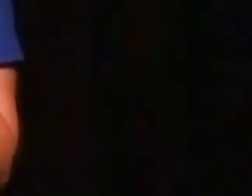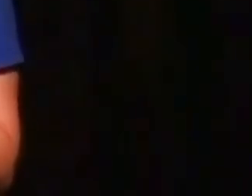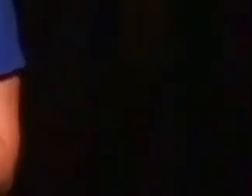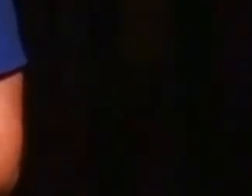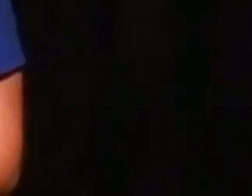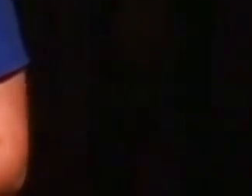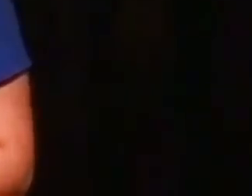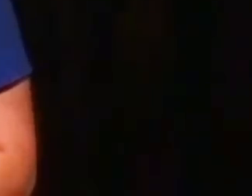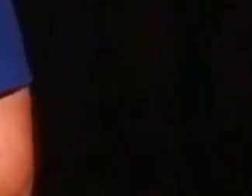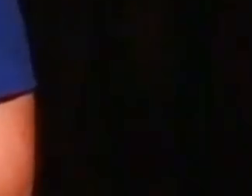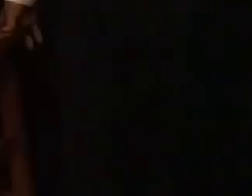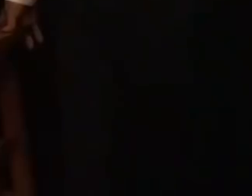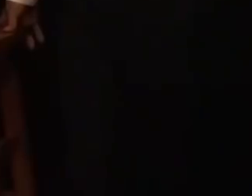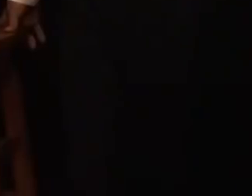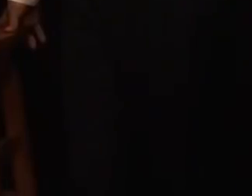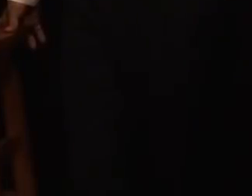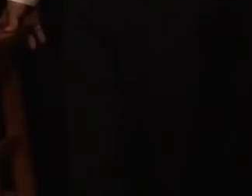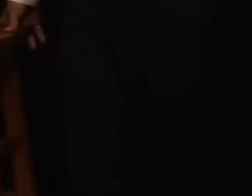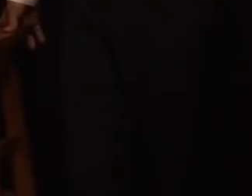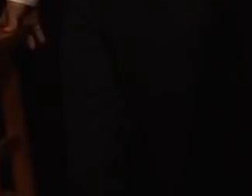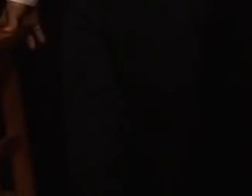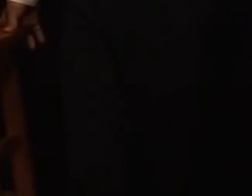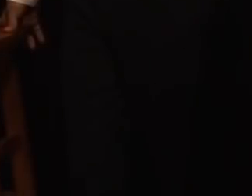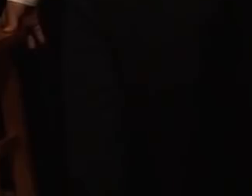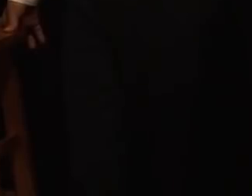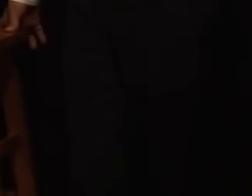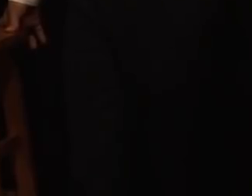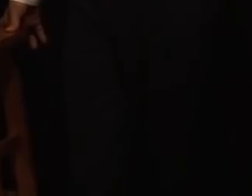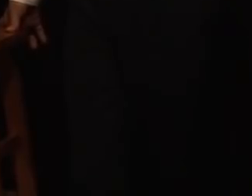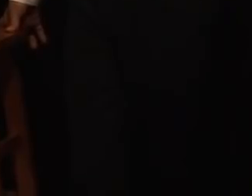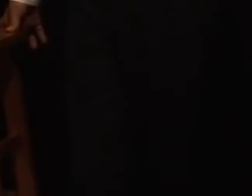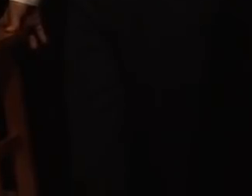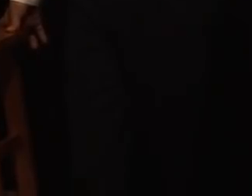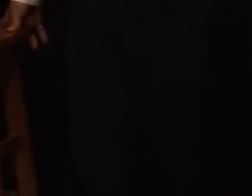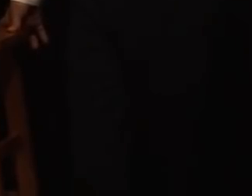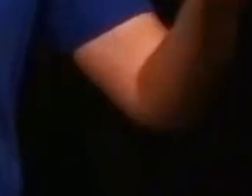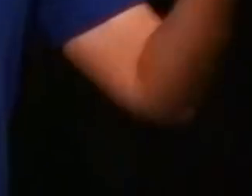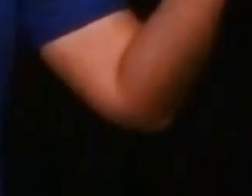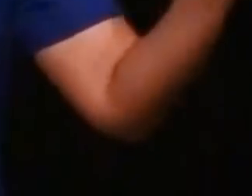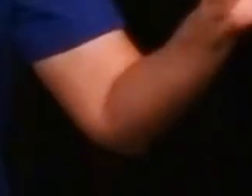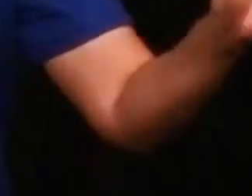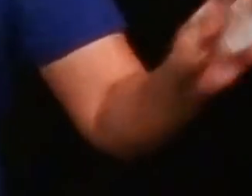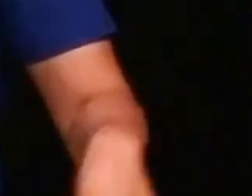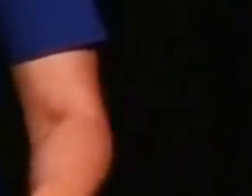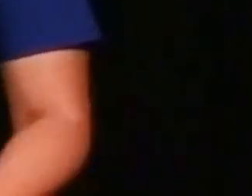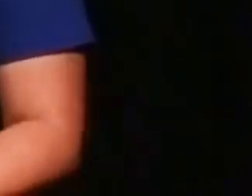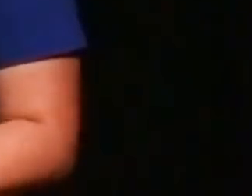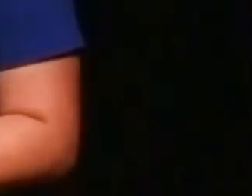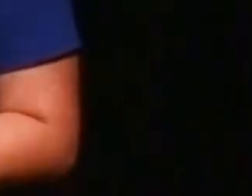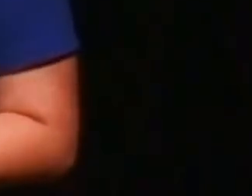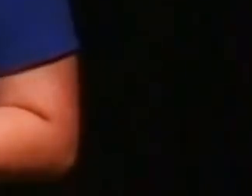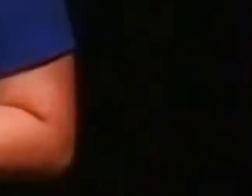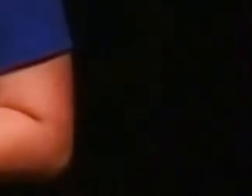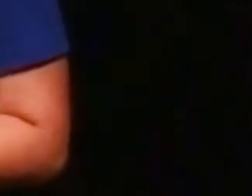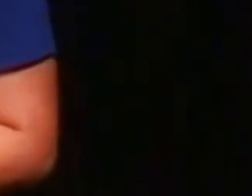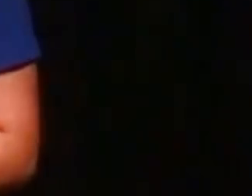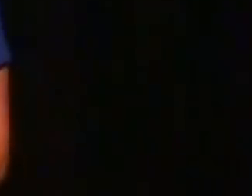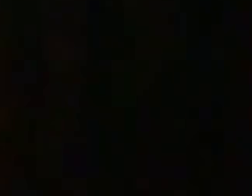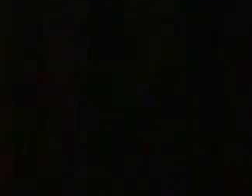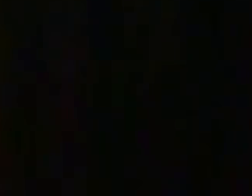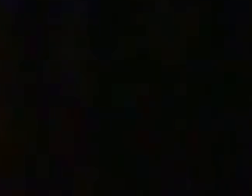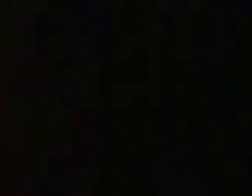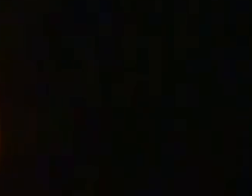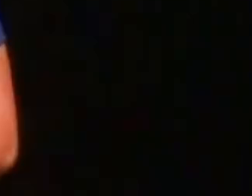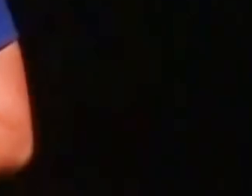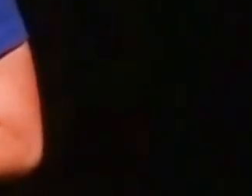我就放心了。 茶水喝太迟了。 看到你们过得不好，我就放心了，我